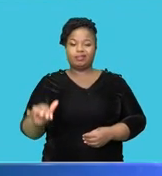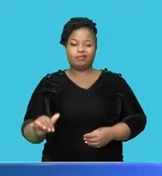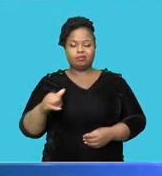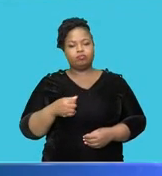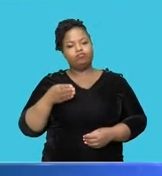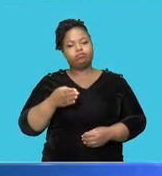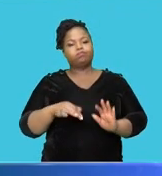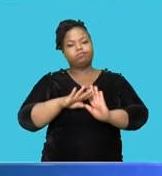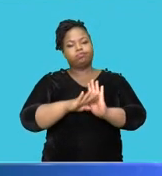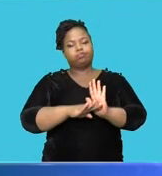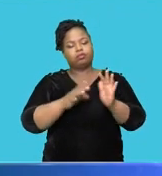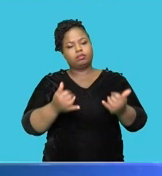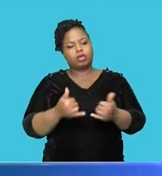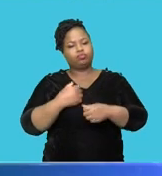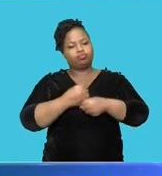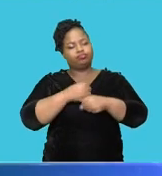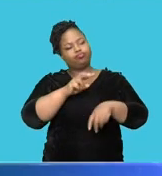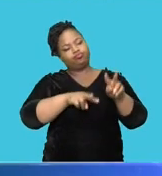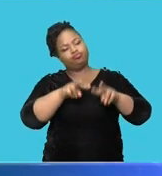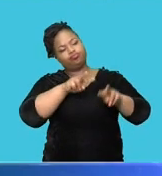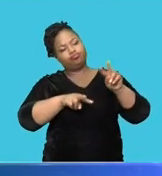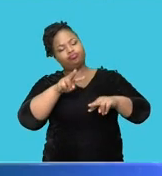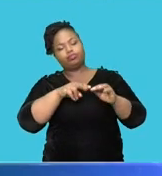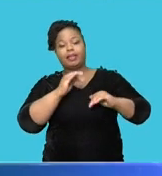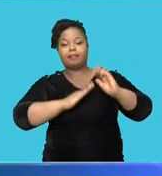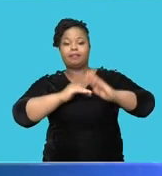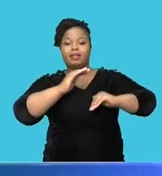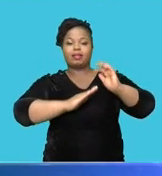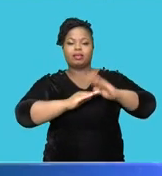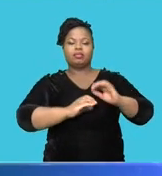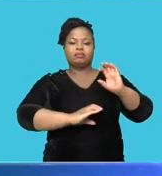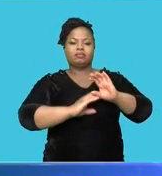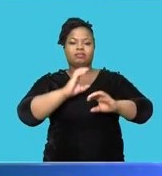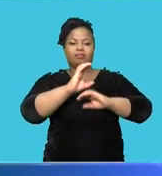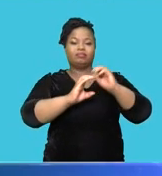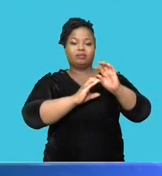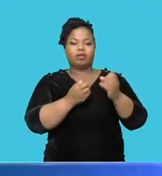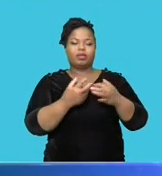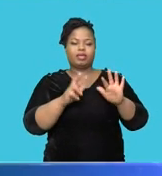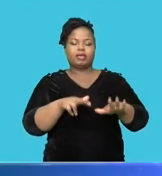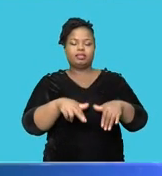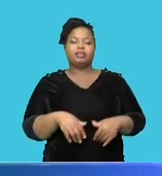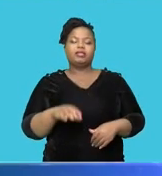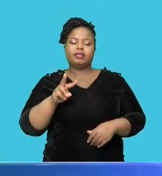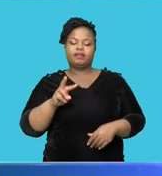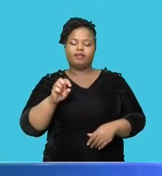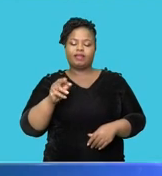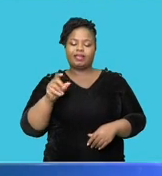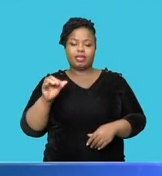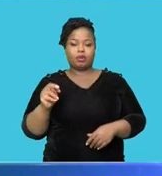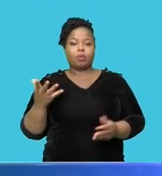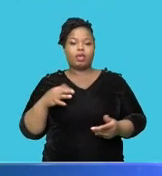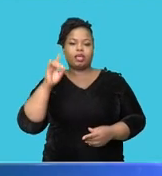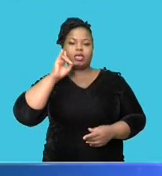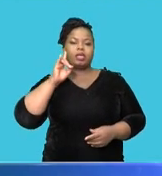benze uhlelo lokuhambela behlole i-Ibhilidi eliyizigaba eziyisishagalombili ukuphakama okuyi-Vannin Court e-Hillbrow enkabeni yedolobha